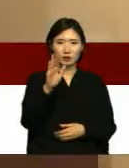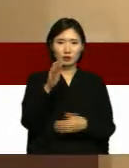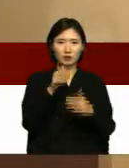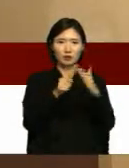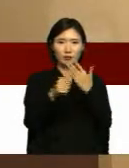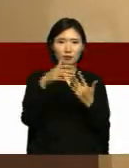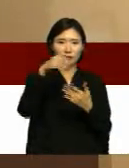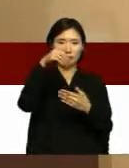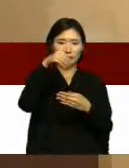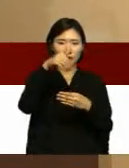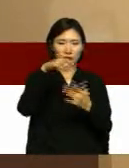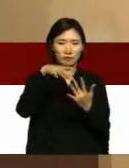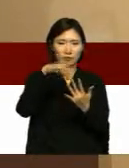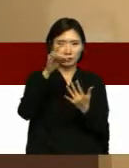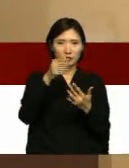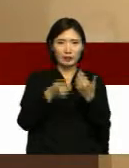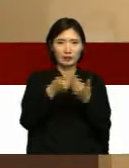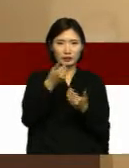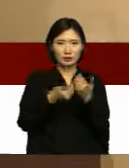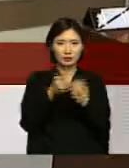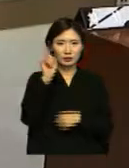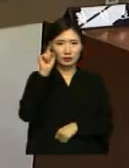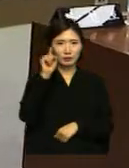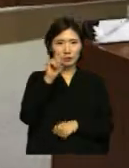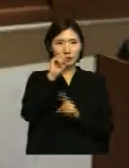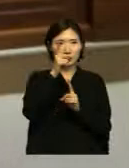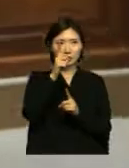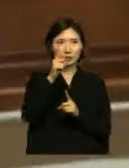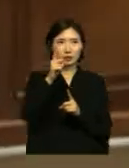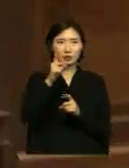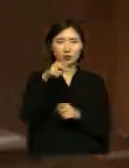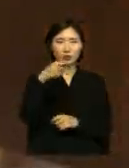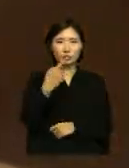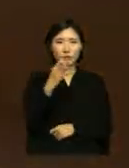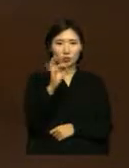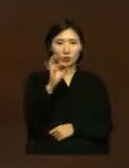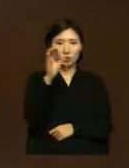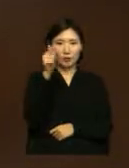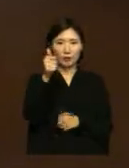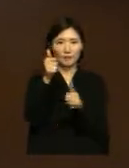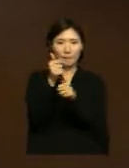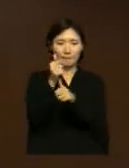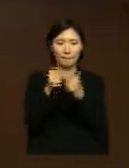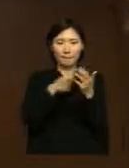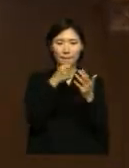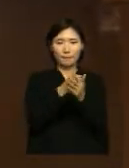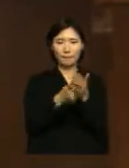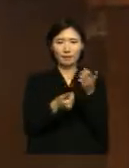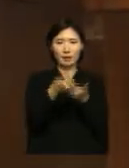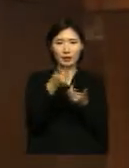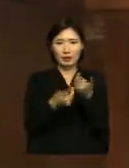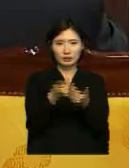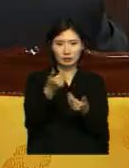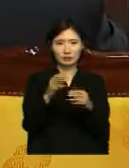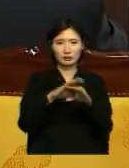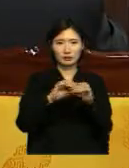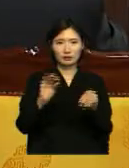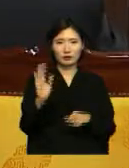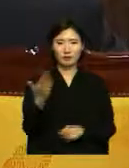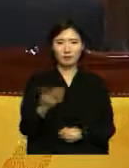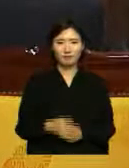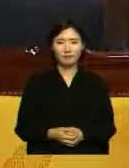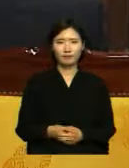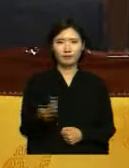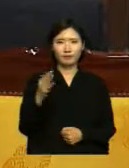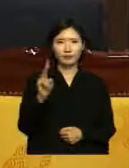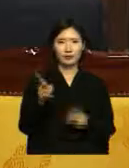겪었던 양평군 의회는 다음 날 이정우 의장과 송효찬 부의장을 선출하면서 일단 갈등은 봉합했습니다.